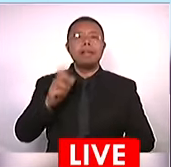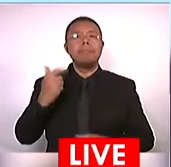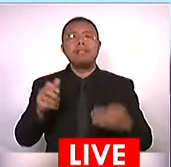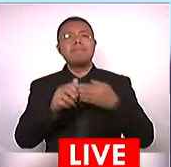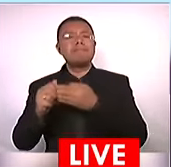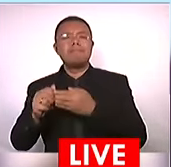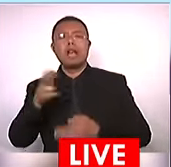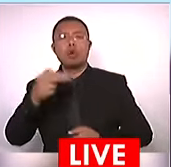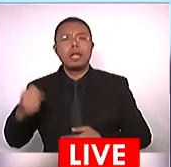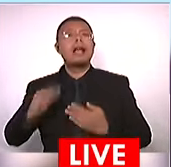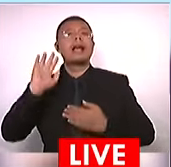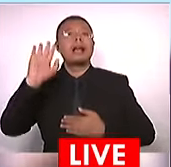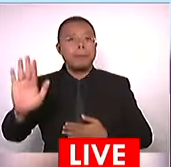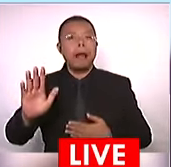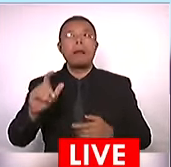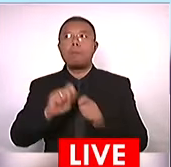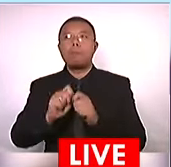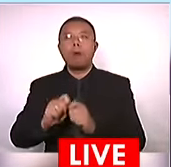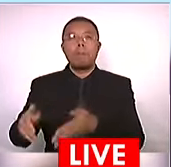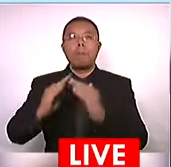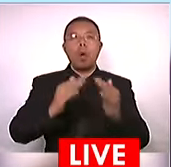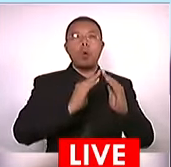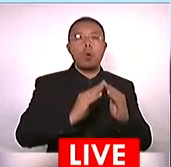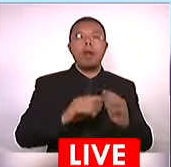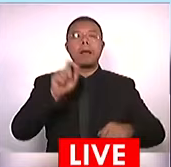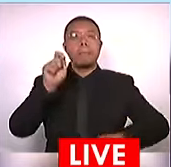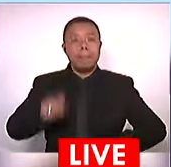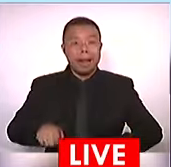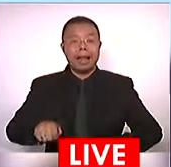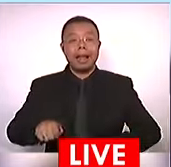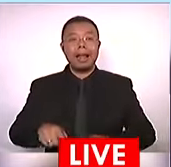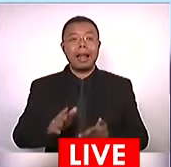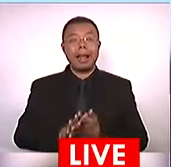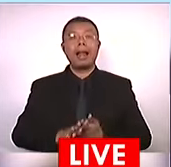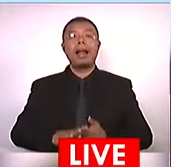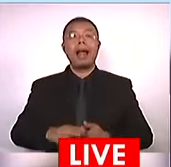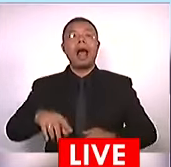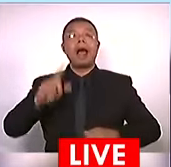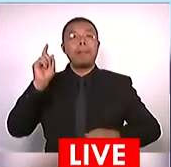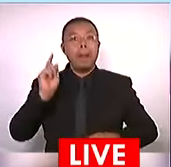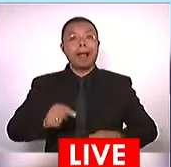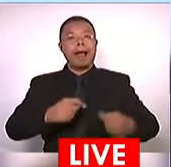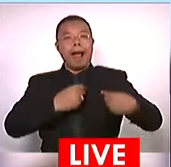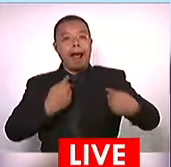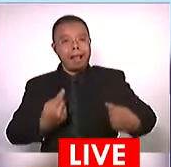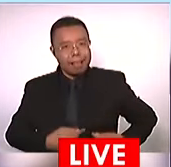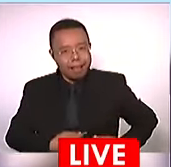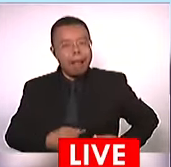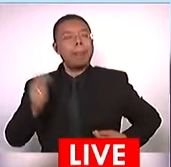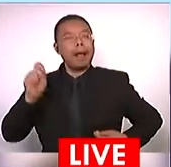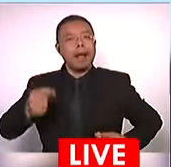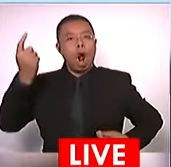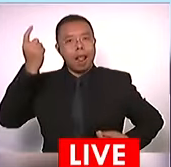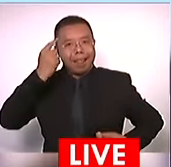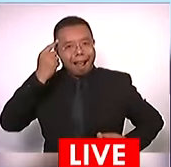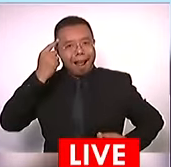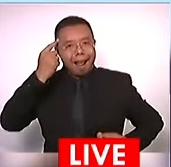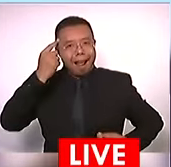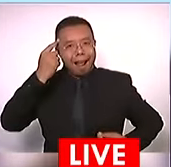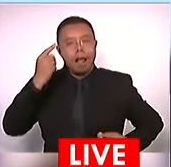Indonesia kita kerjakan pembangunan dengan menggunakan kakek hati pakai